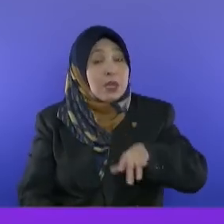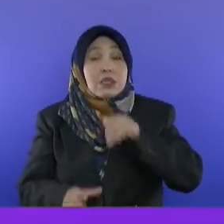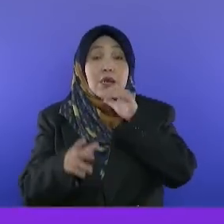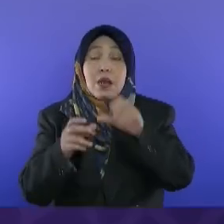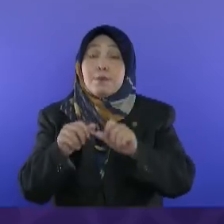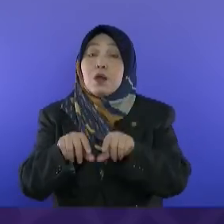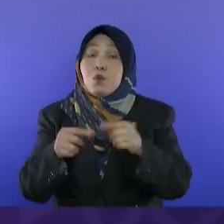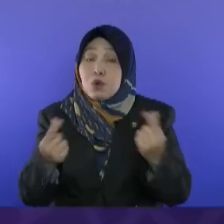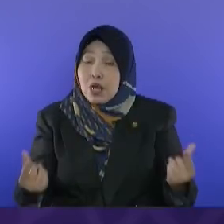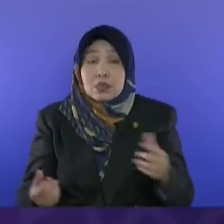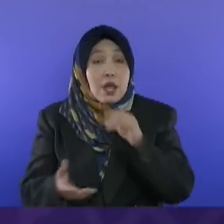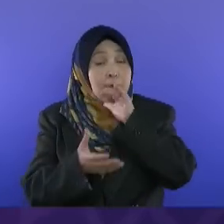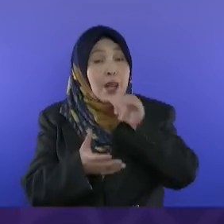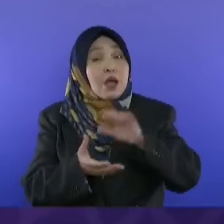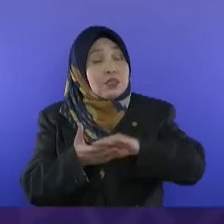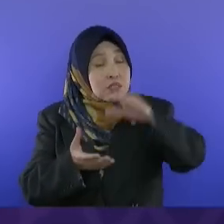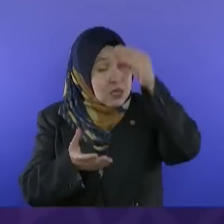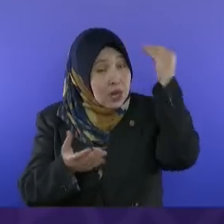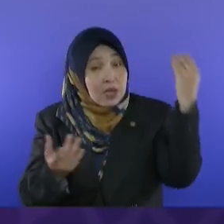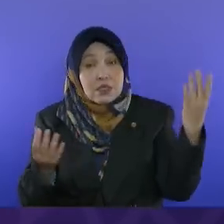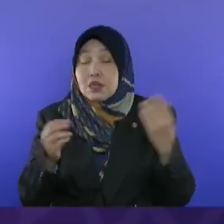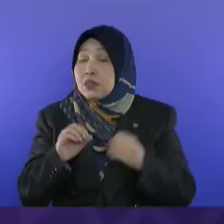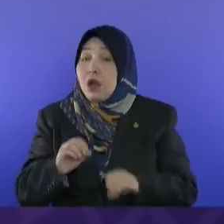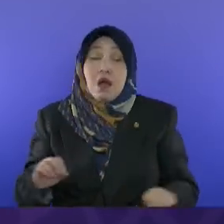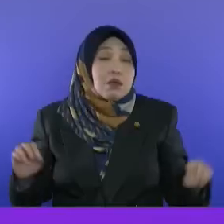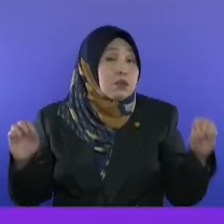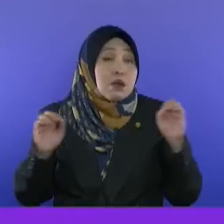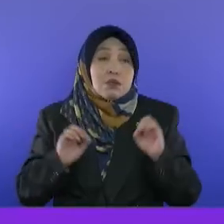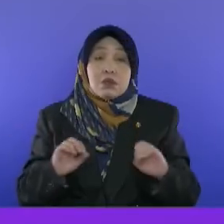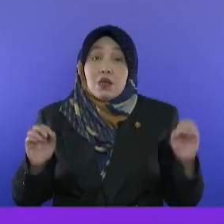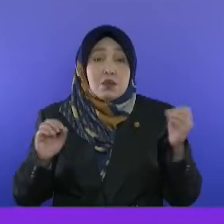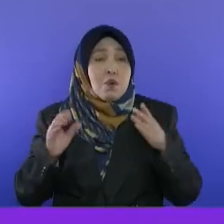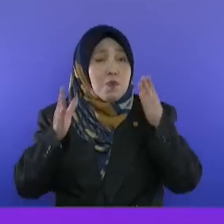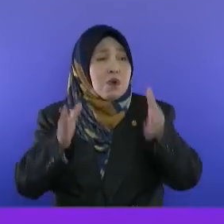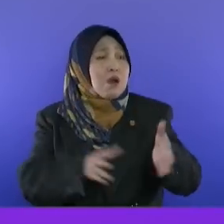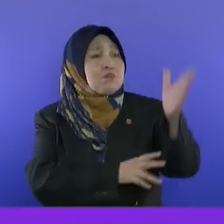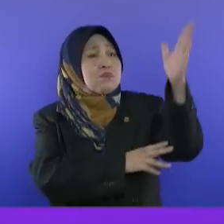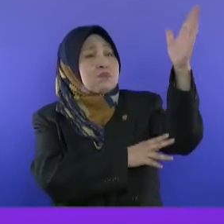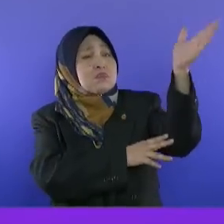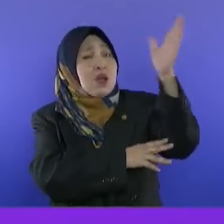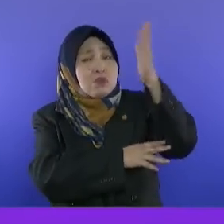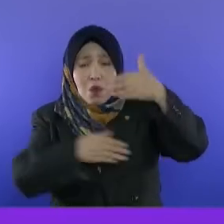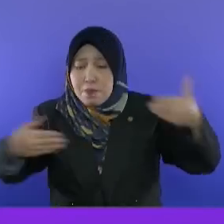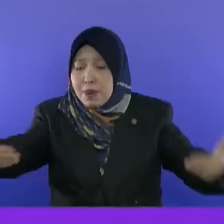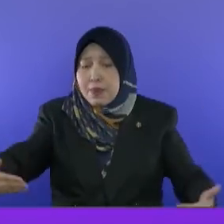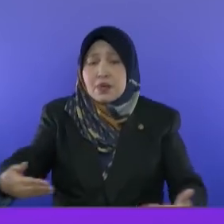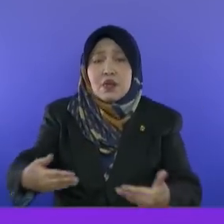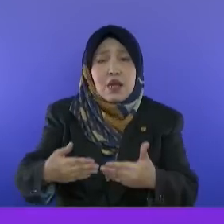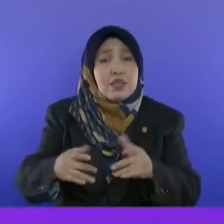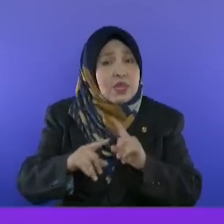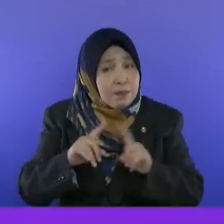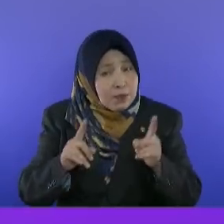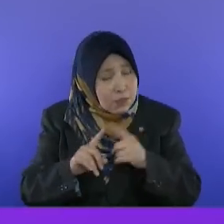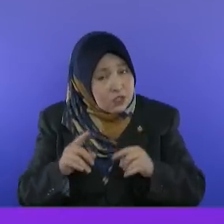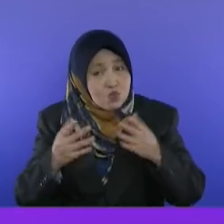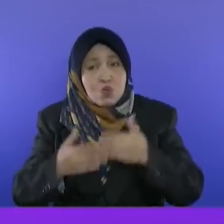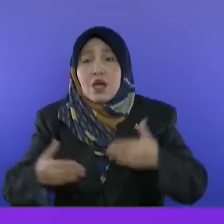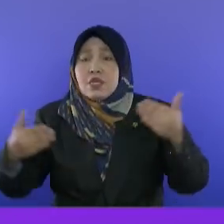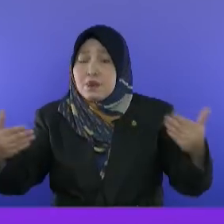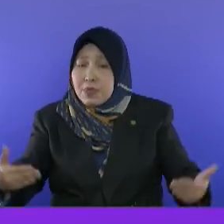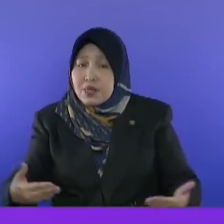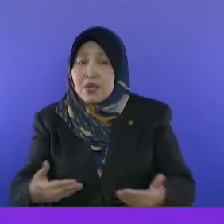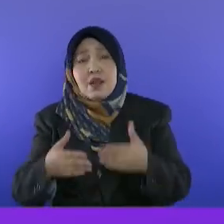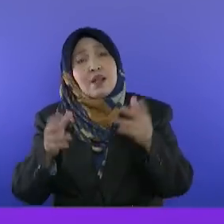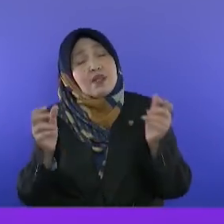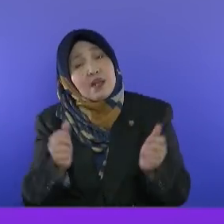Quran belum lagi tak belajar lagi dia tak di apa tak dengan ceramah ataupun memperkenalkannya Tetapi bila sudah diperkenalkan